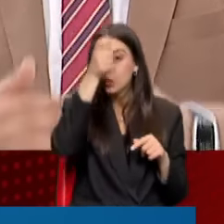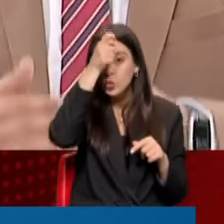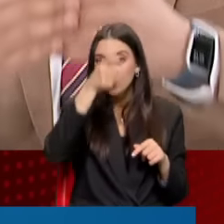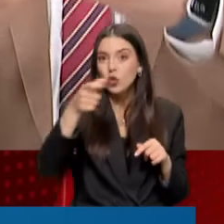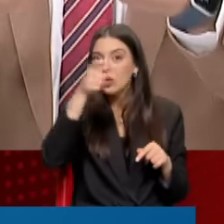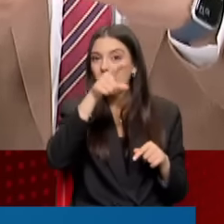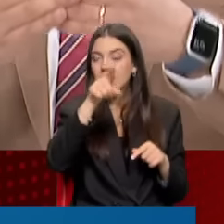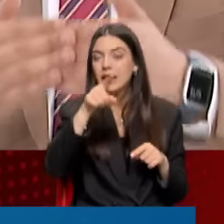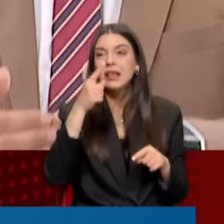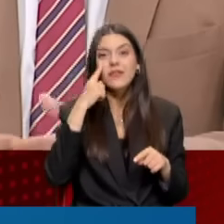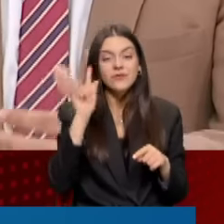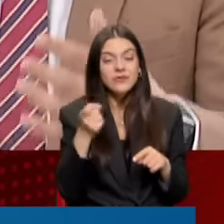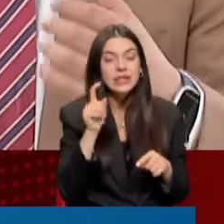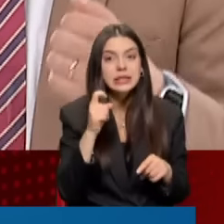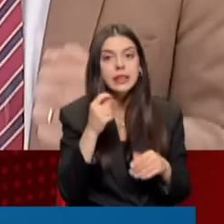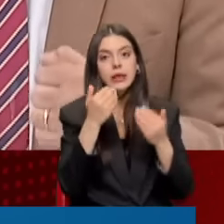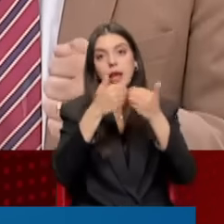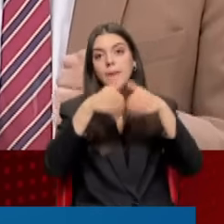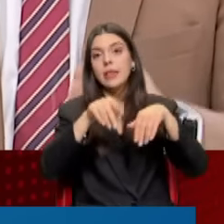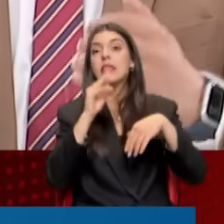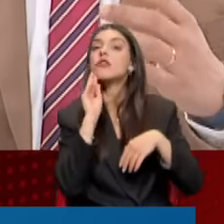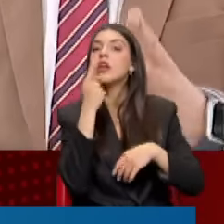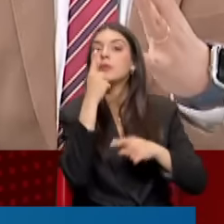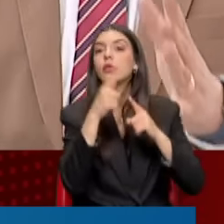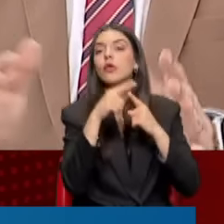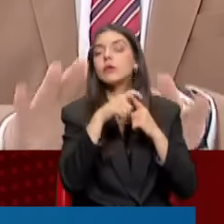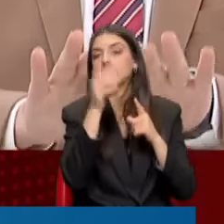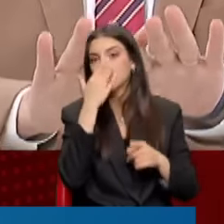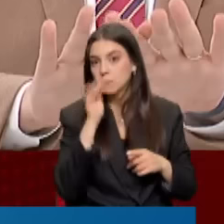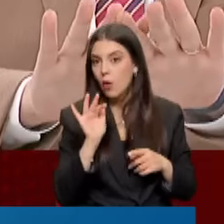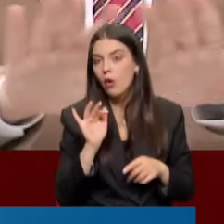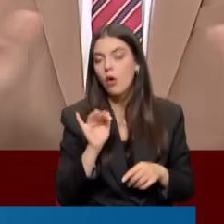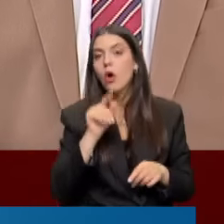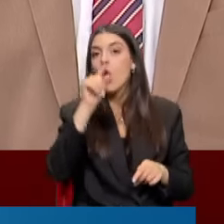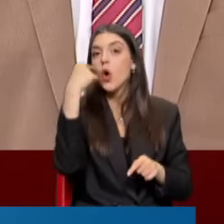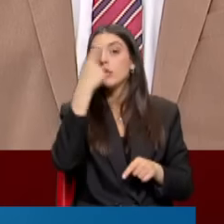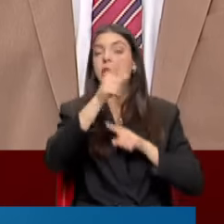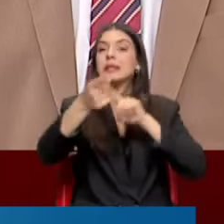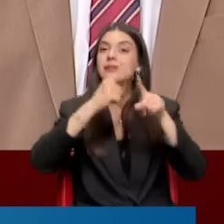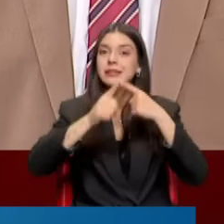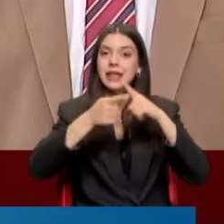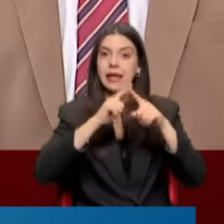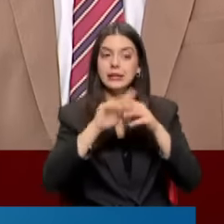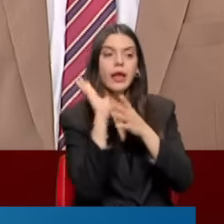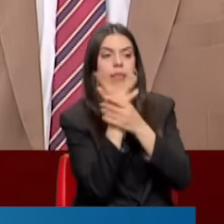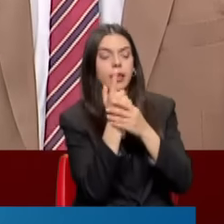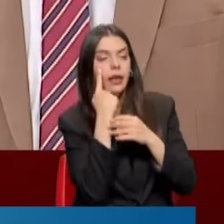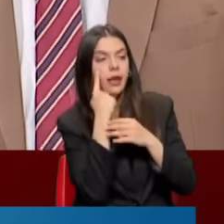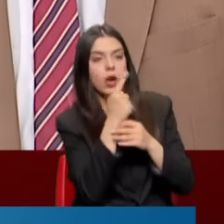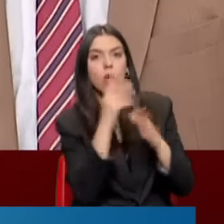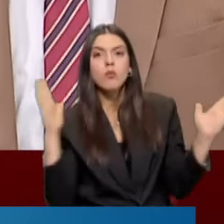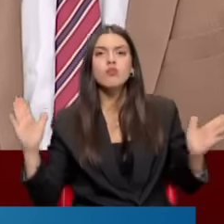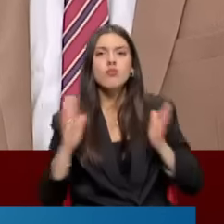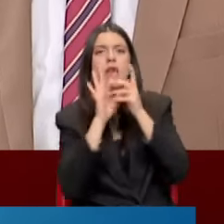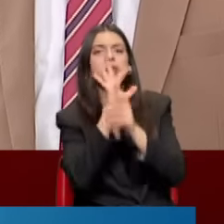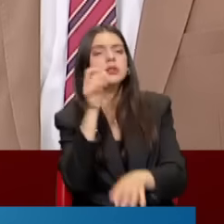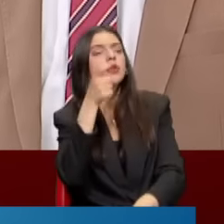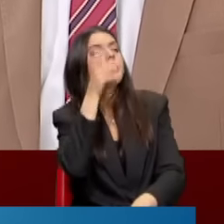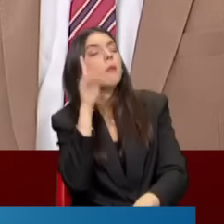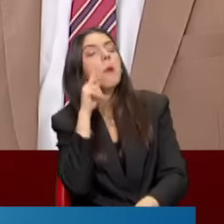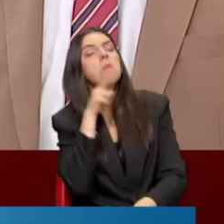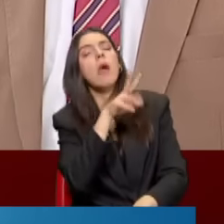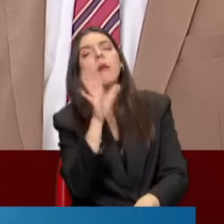demografik fırsat penceresi kapandı genç bir nüfusu yok buna karşı şimdi siyaset yelpazesi tablo şu muhalefet vaziyeti hiç görmüyor